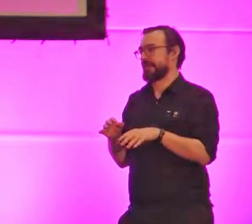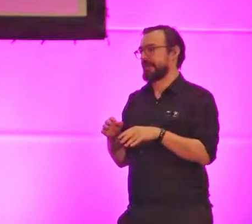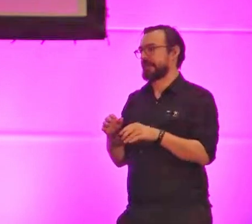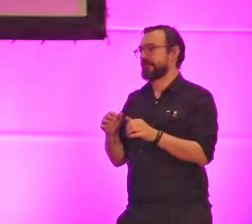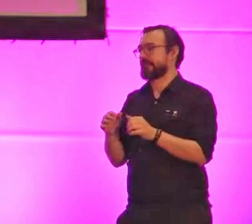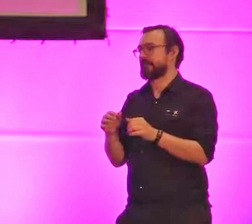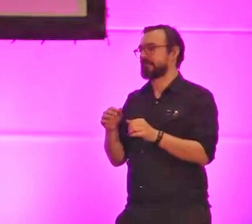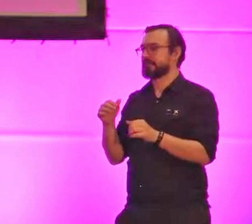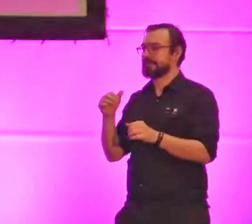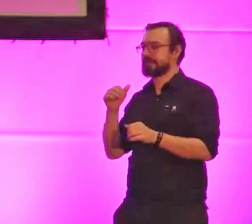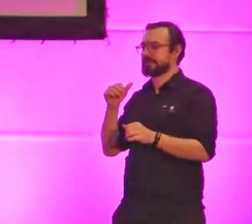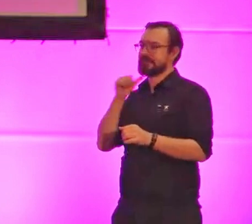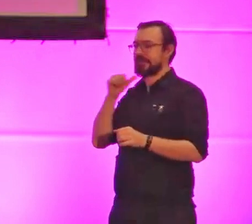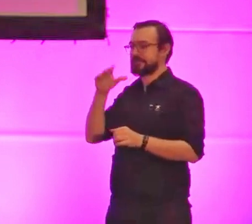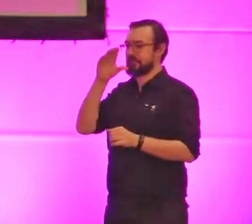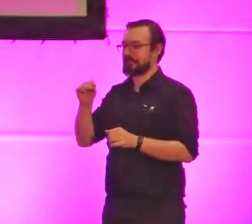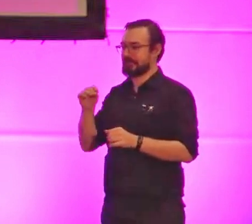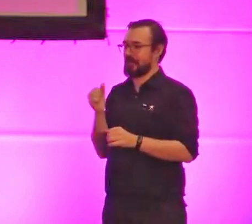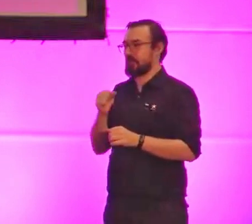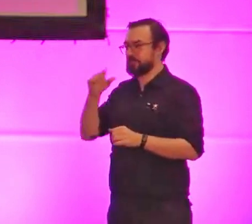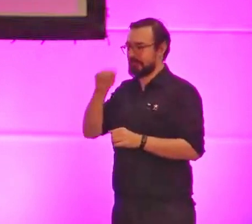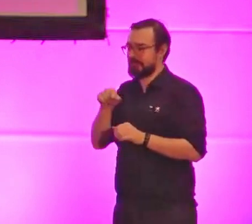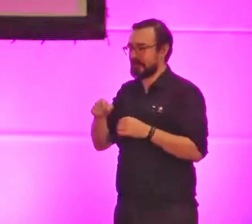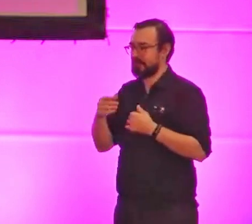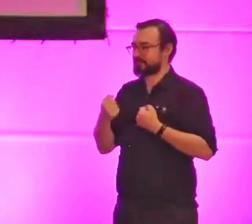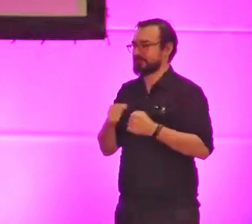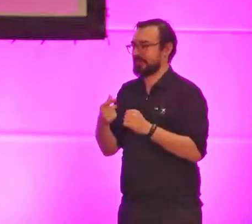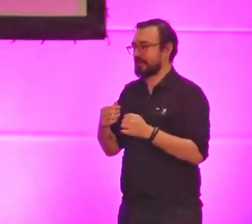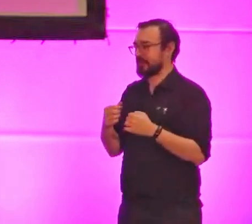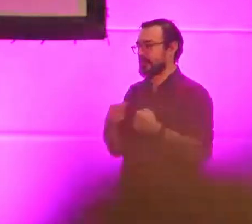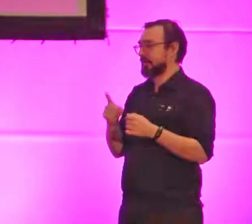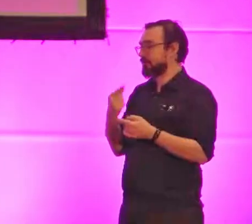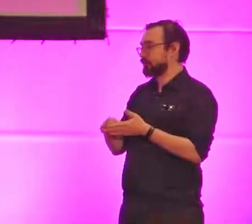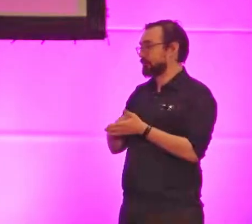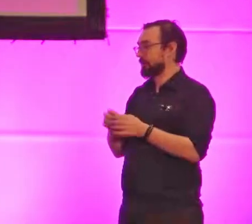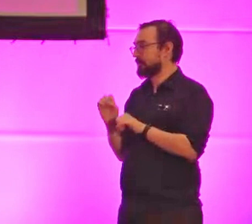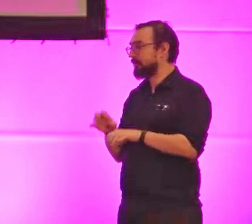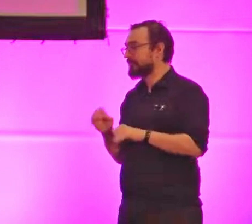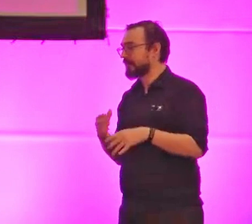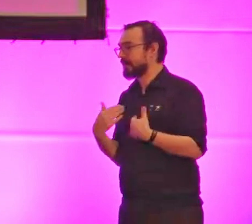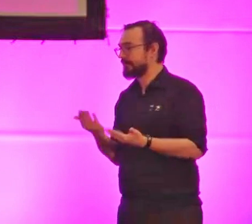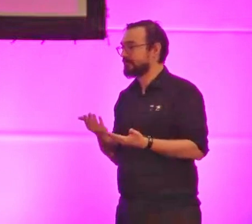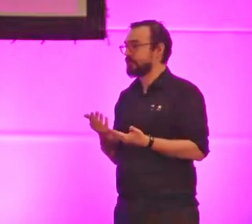påverkar gärningsmannen att begå brott. Det kan vara genom beslut, psykisk påverkan,